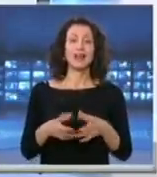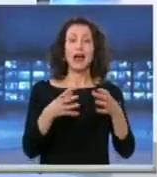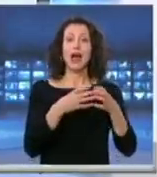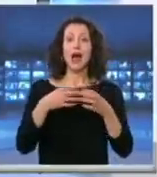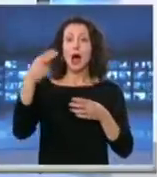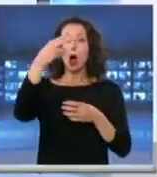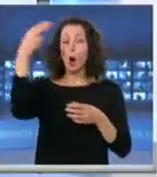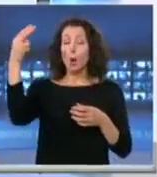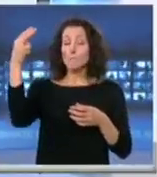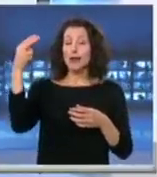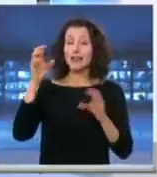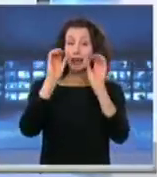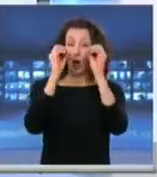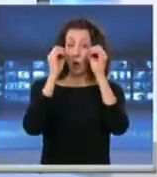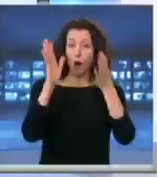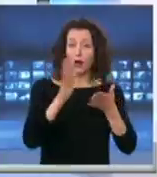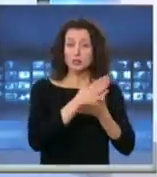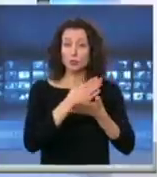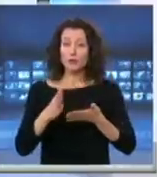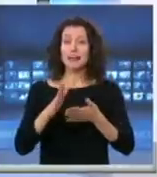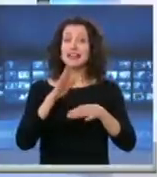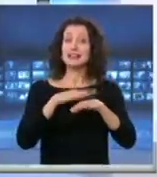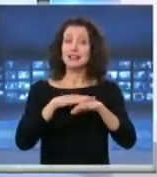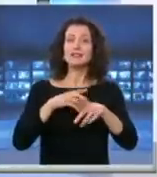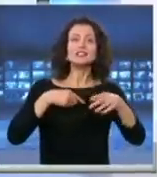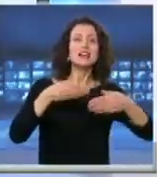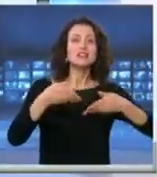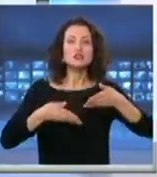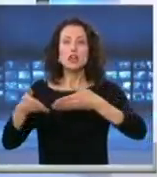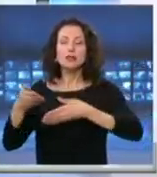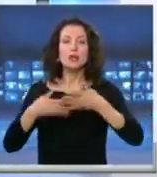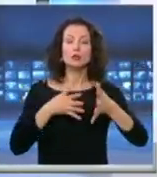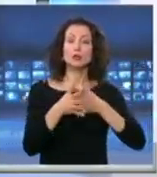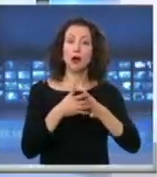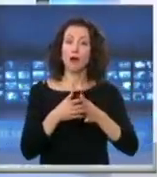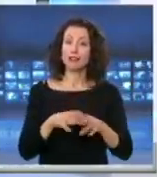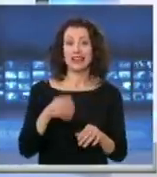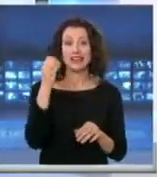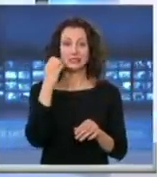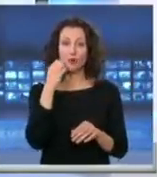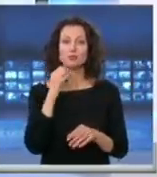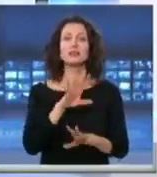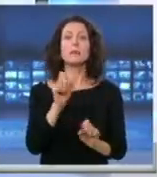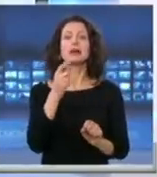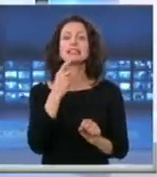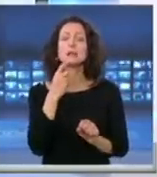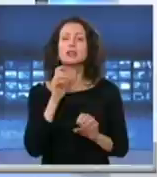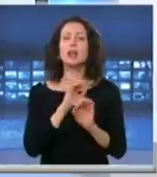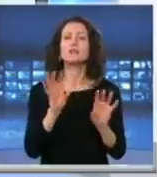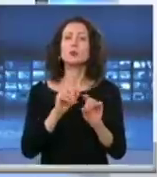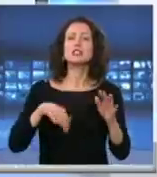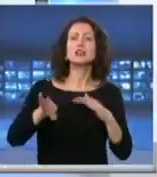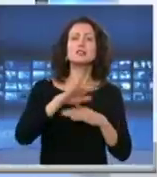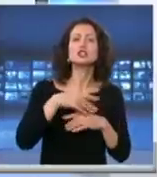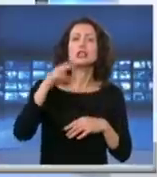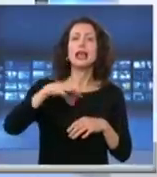сподели данни за движението на хората след обявеното извънредно положение. Използвана е анонимна информация на потребителите, които са дали